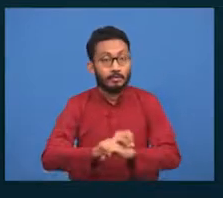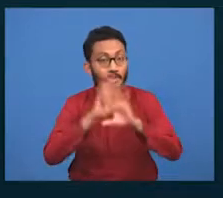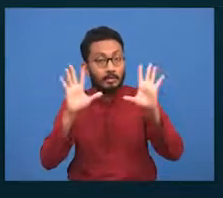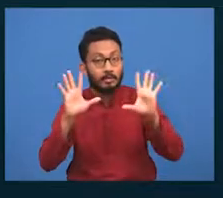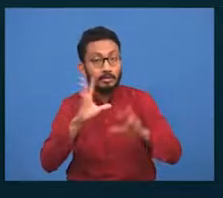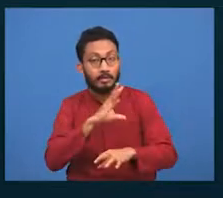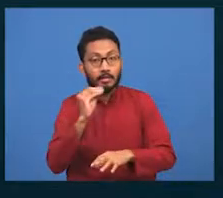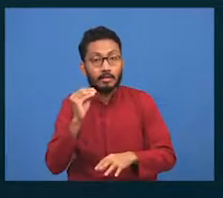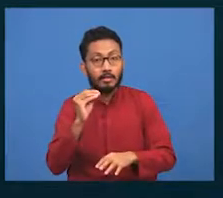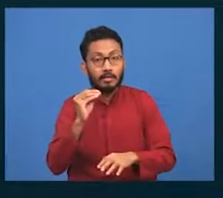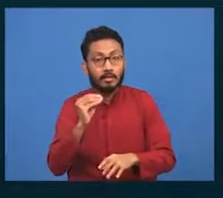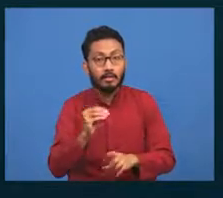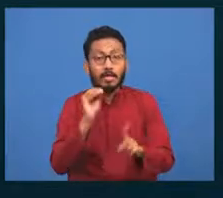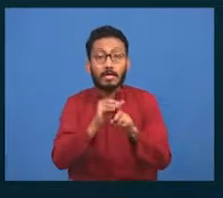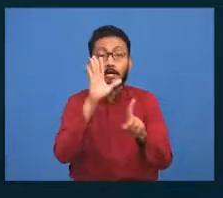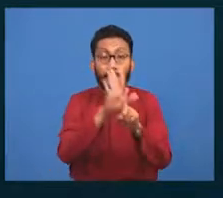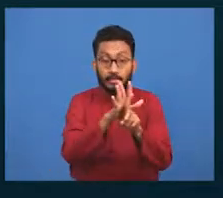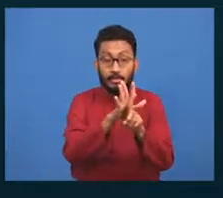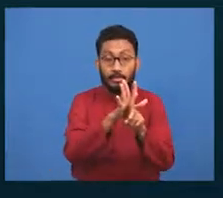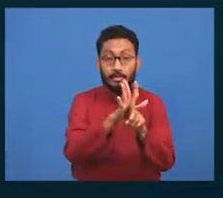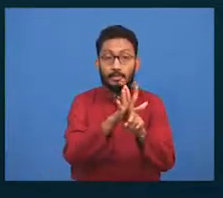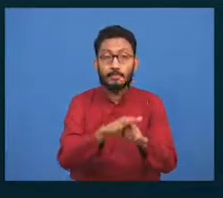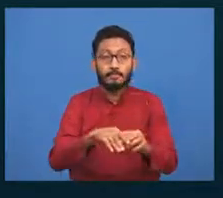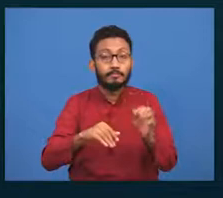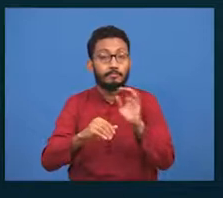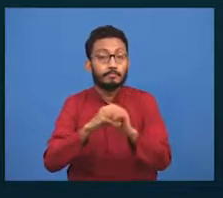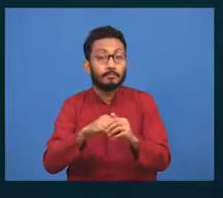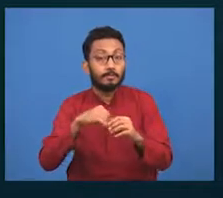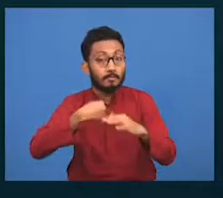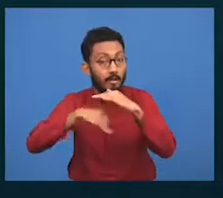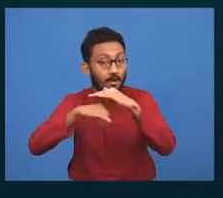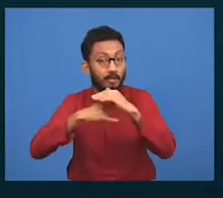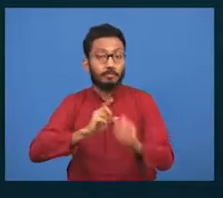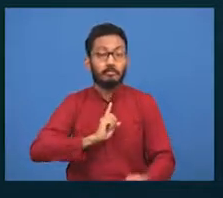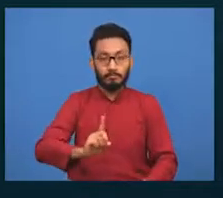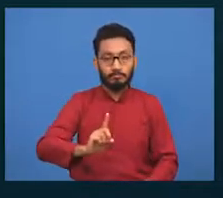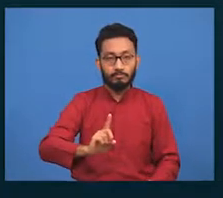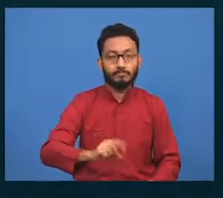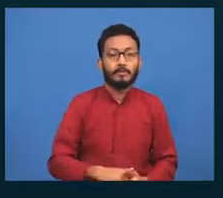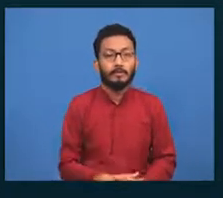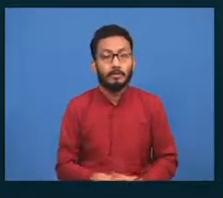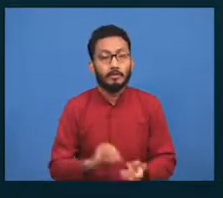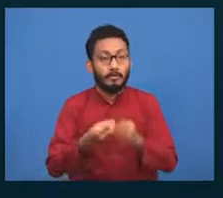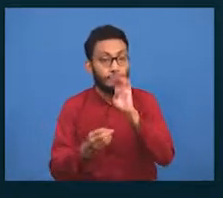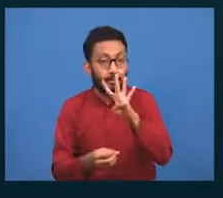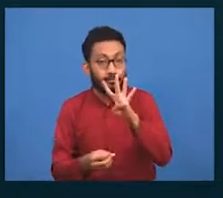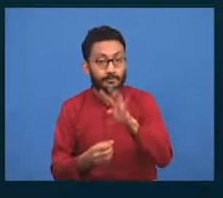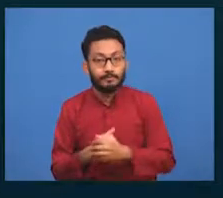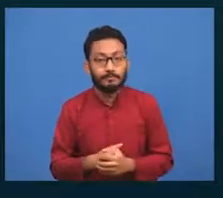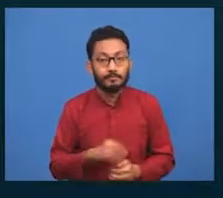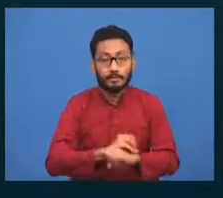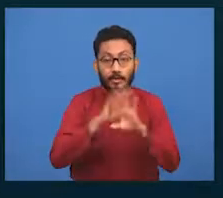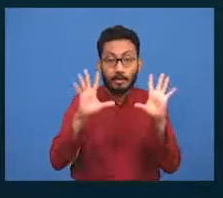akibat mempersendakan agama. Yang keempat, menerangkan dua di antara